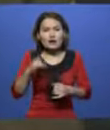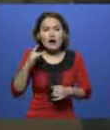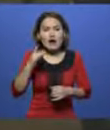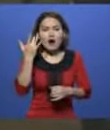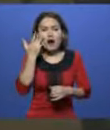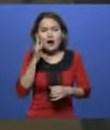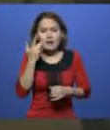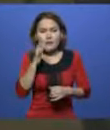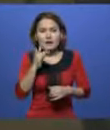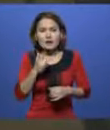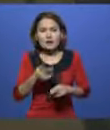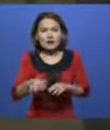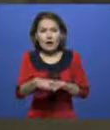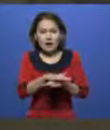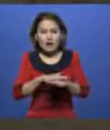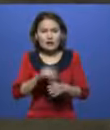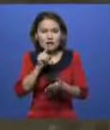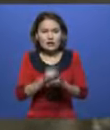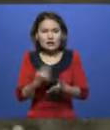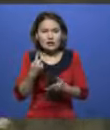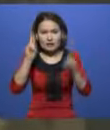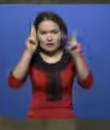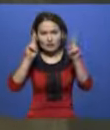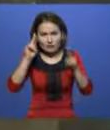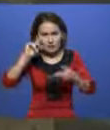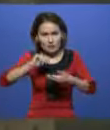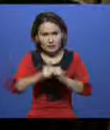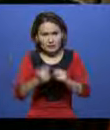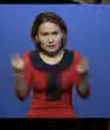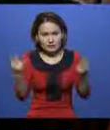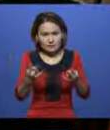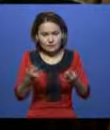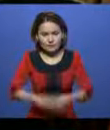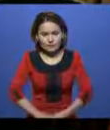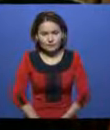басты екі мәселені мықтап қаперде ұстау қажеттігін жеткізді.